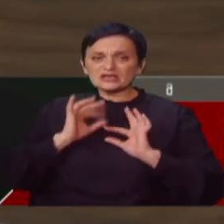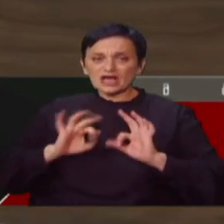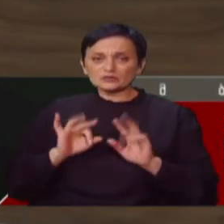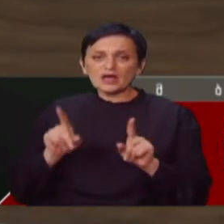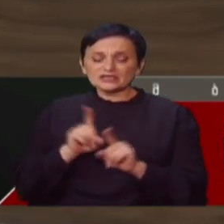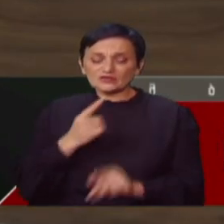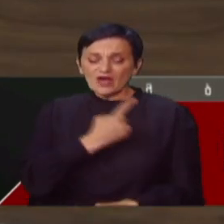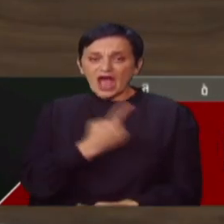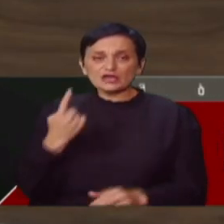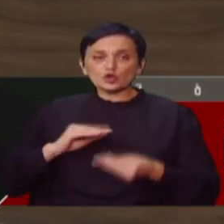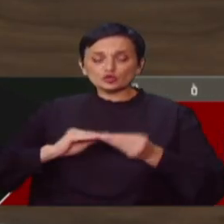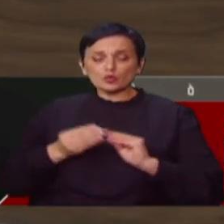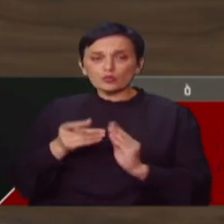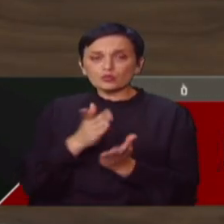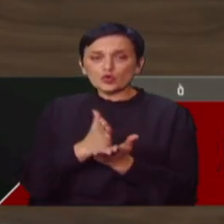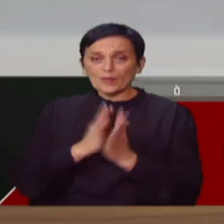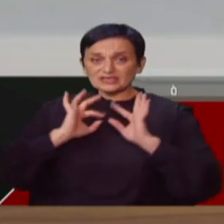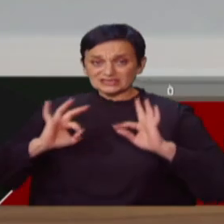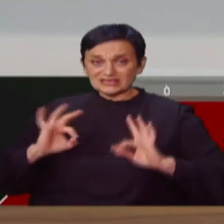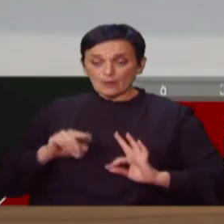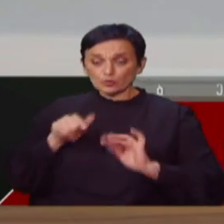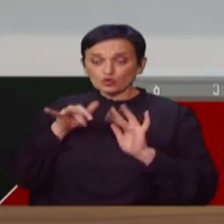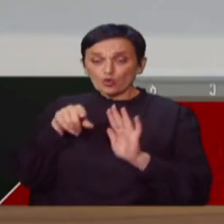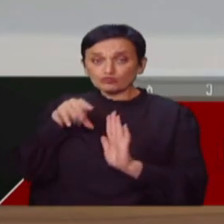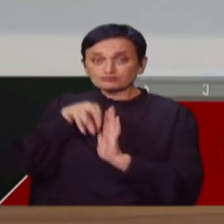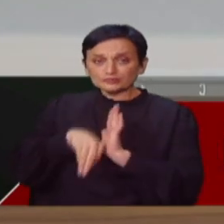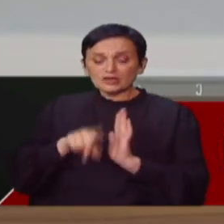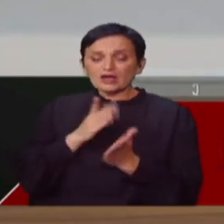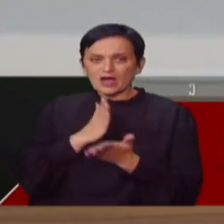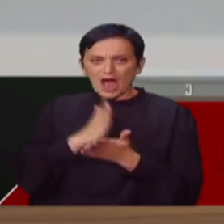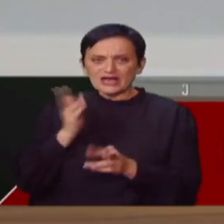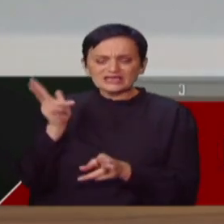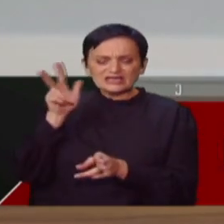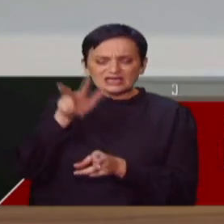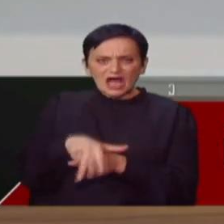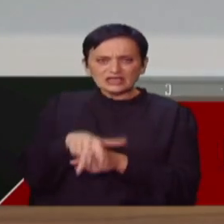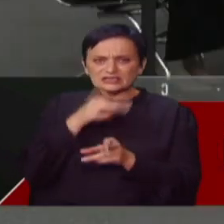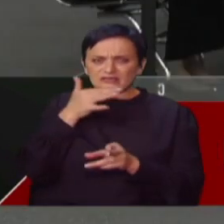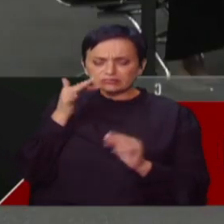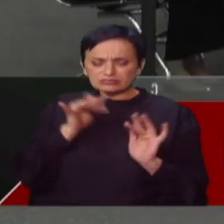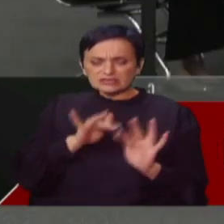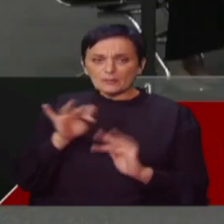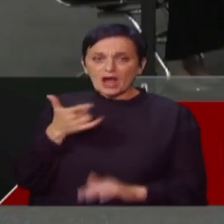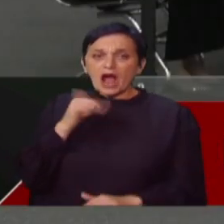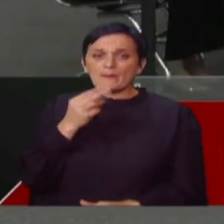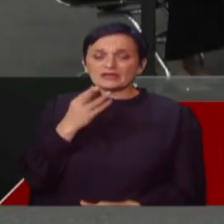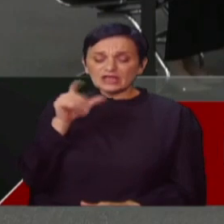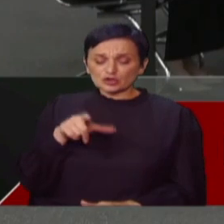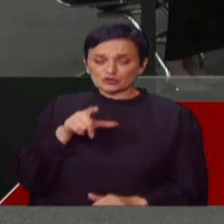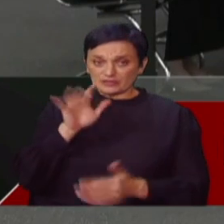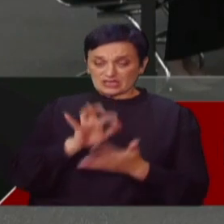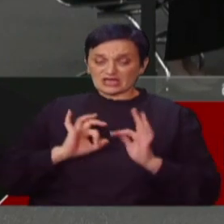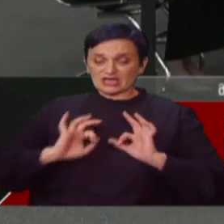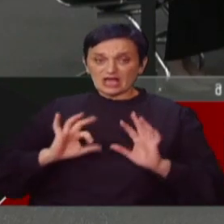ასევე ერთ-ერთი გამოწვევა არის საპროკურორო საქმიანობაში ის რომ არის გადატვირთული საქმეები გიორგი გაპიტაშვილის განცხადებით